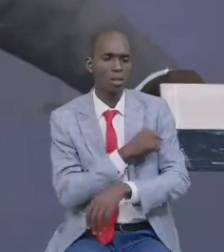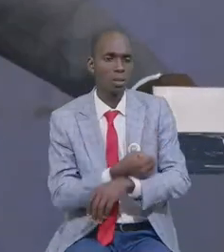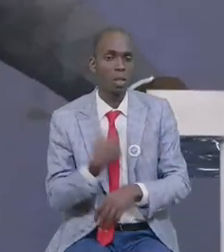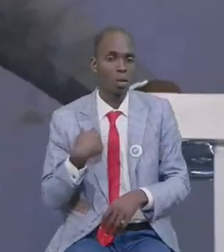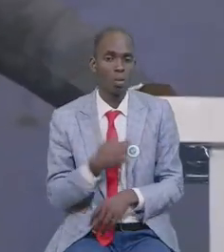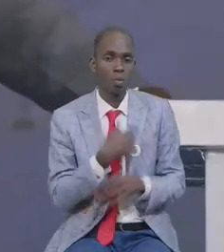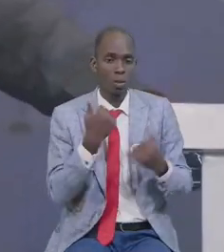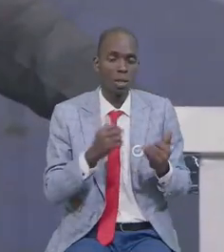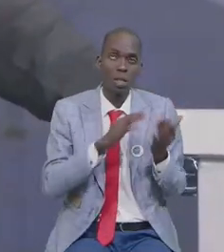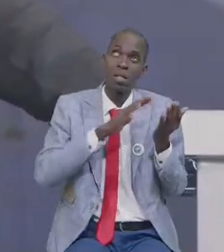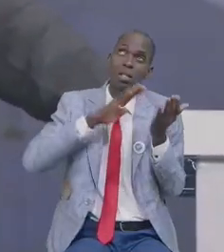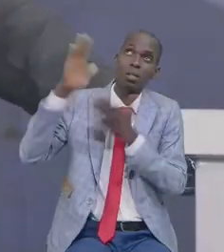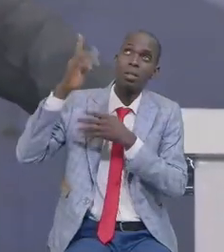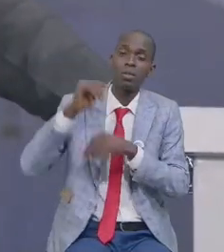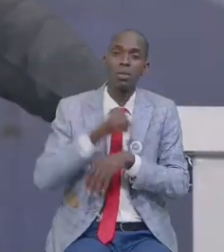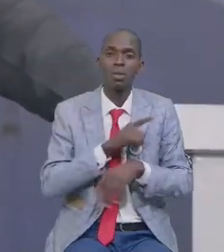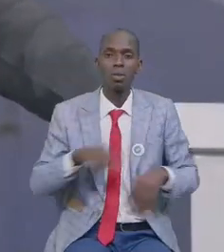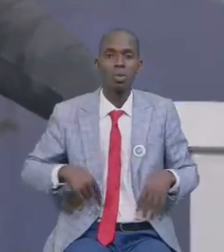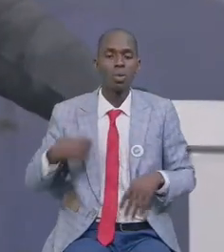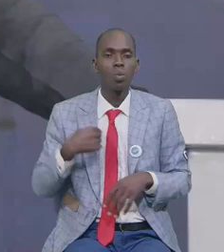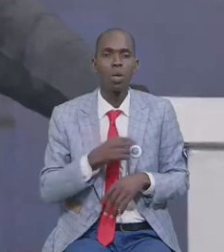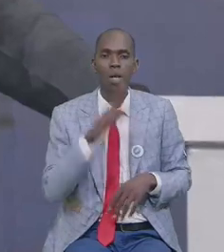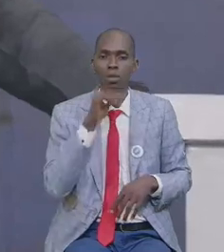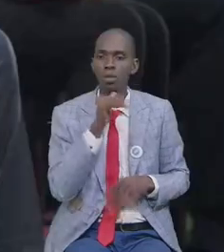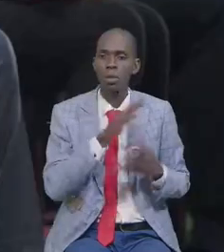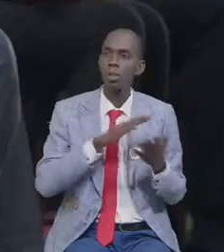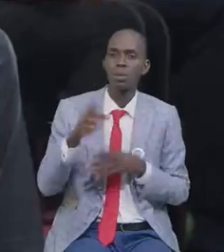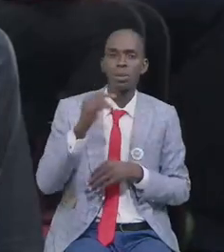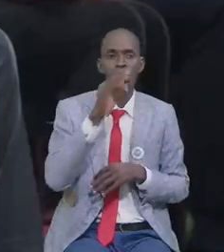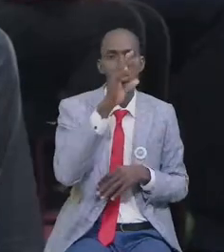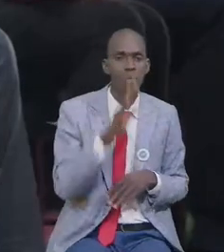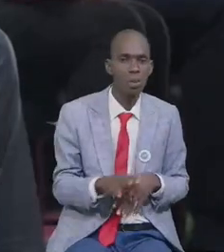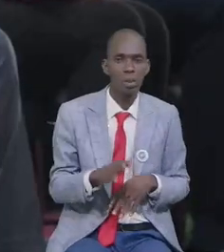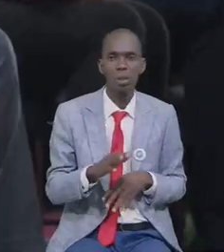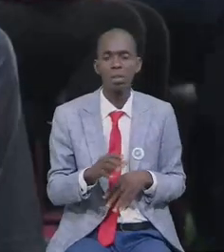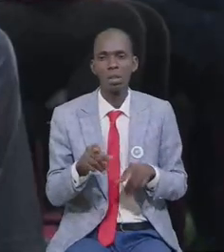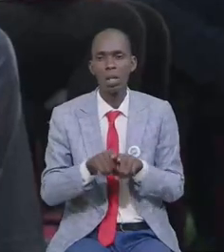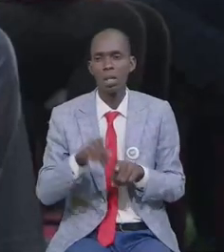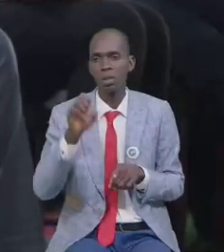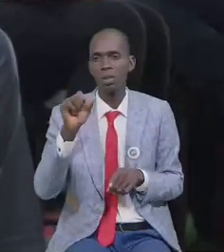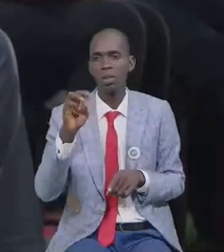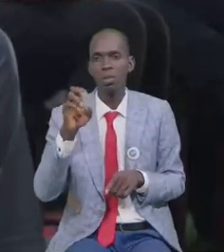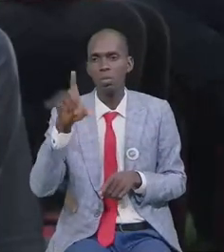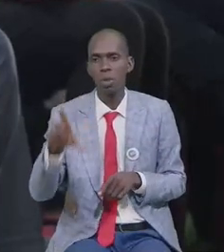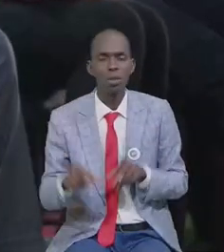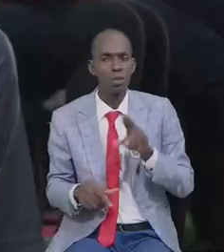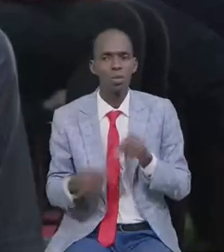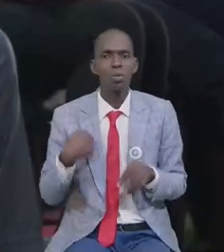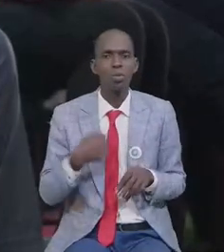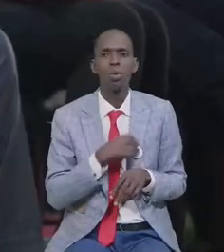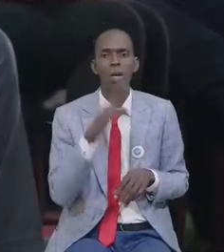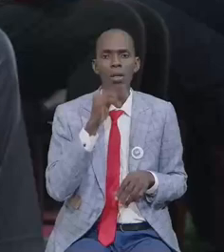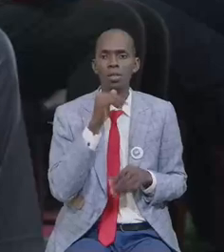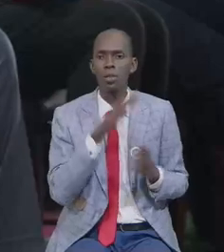abandonnons le Seigneur. Nous n'avons pas abandonné le prédicateur Samuel, nous n'avons pas abandonné un homme, nous